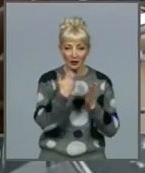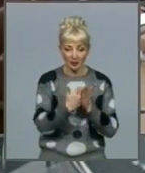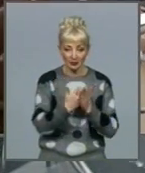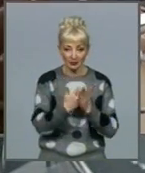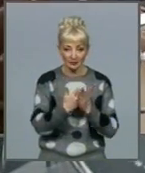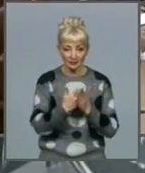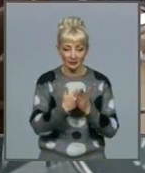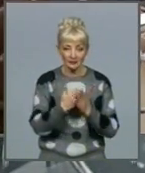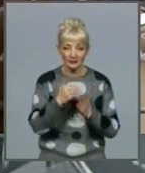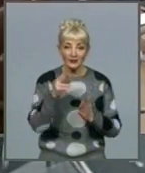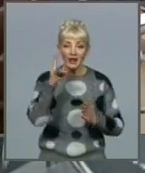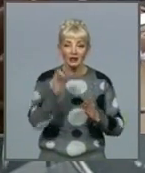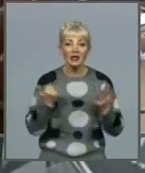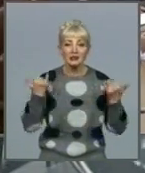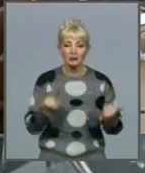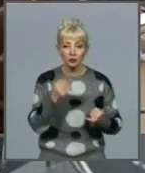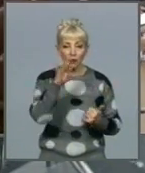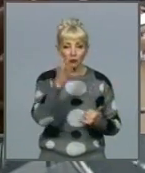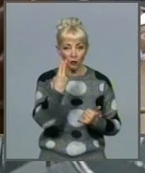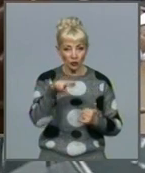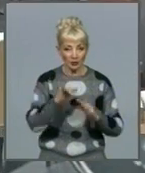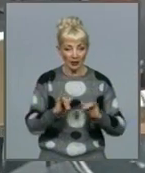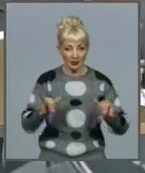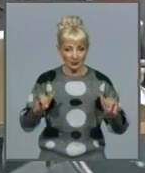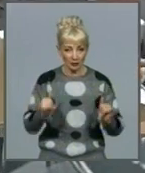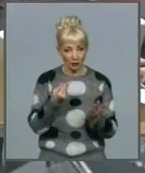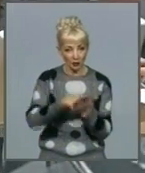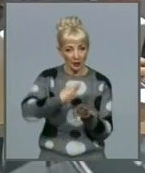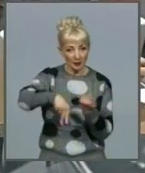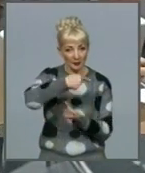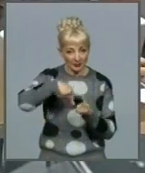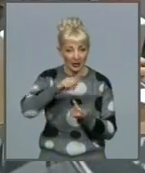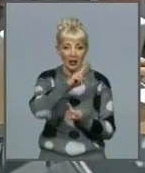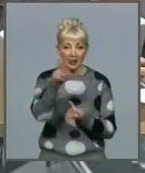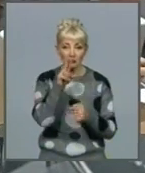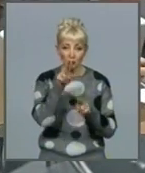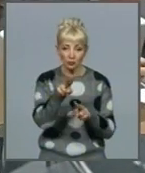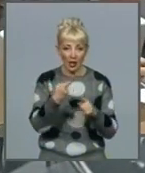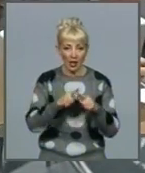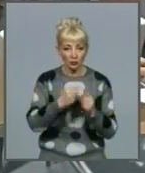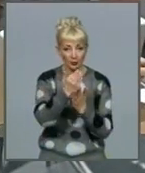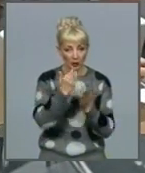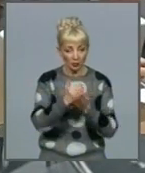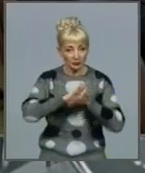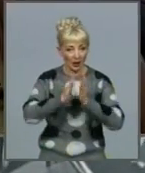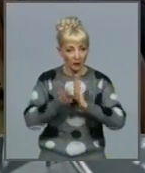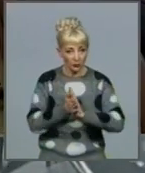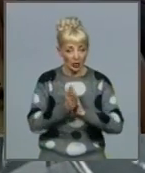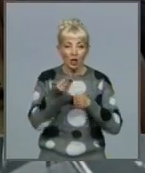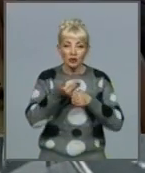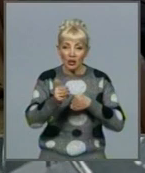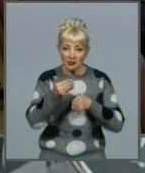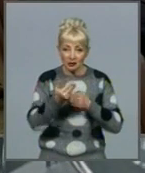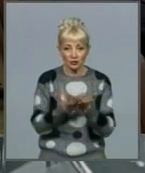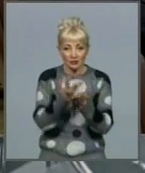На сьогодні фонд розвитку підприємництва, який курирує дану програму, узгодив документ договору про надання часткових кредитних гарантій з